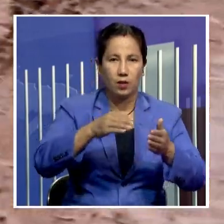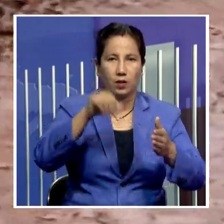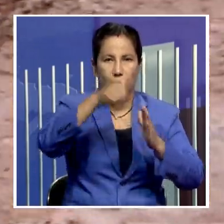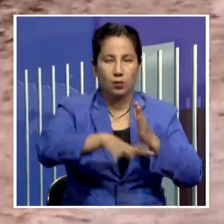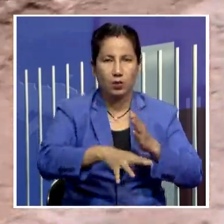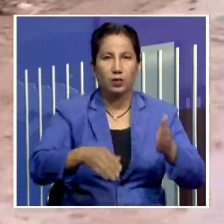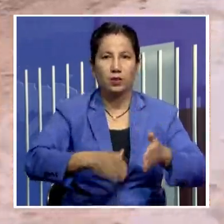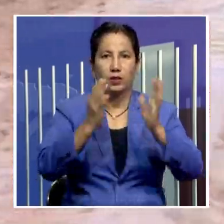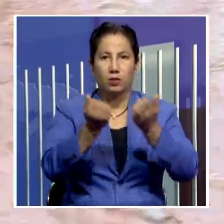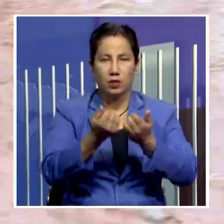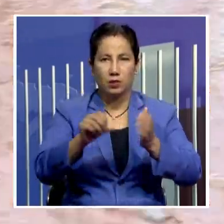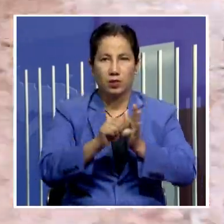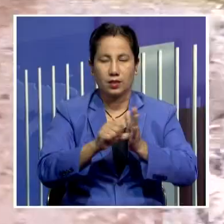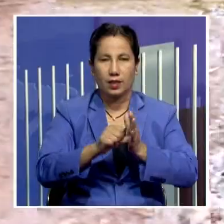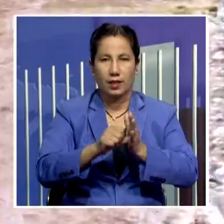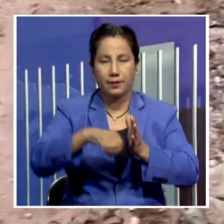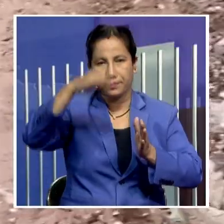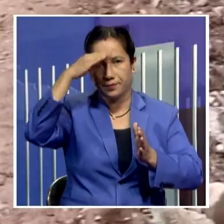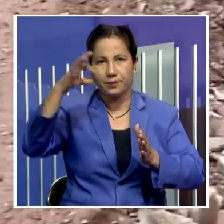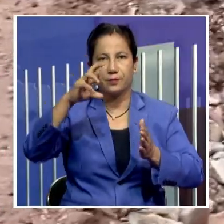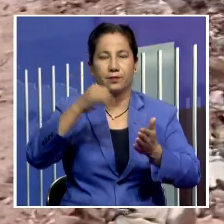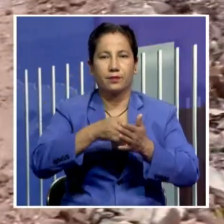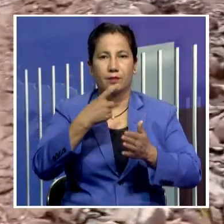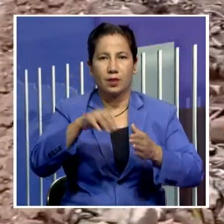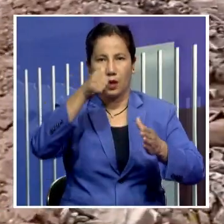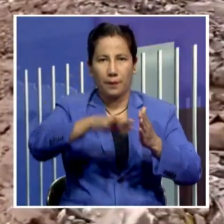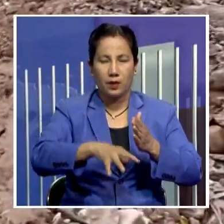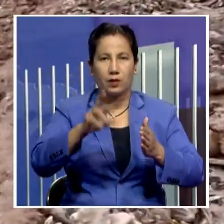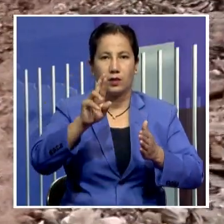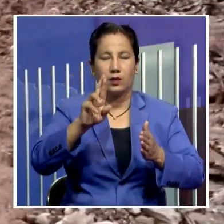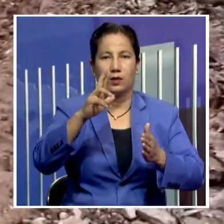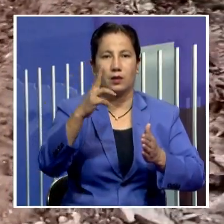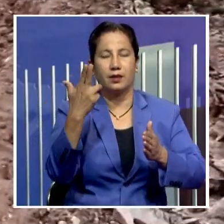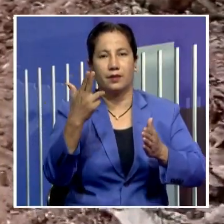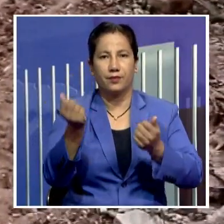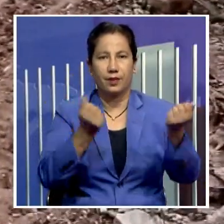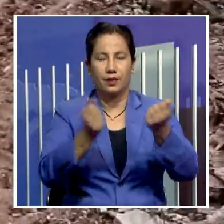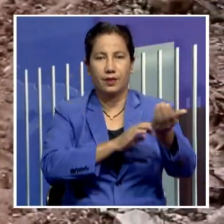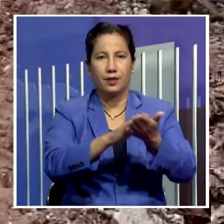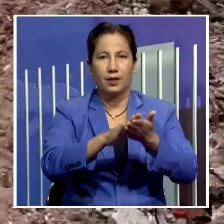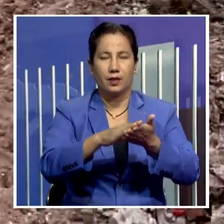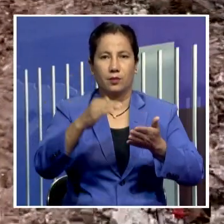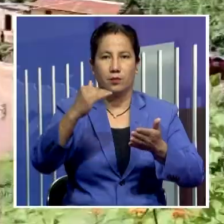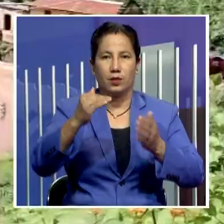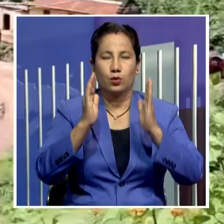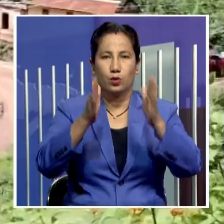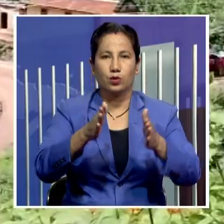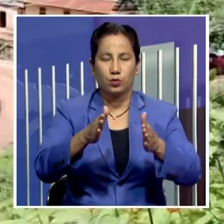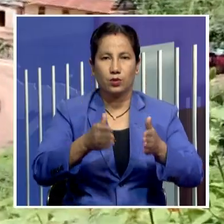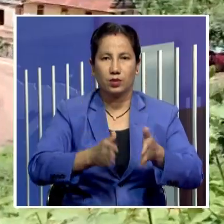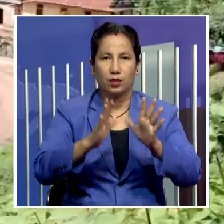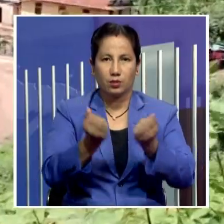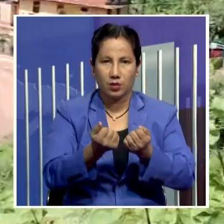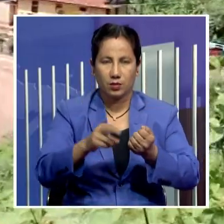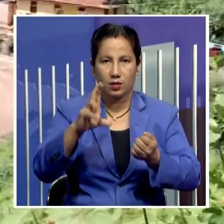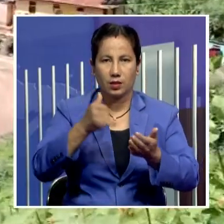बंद भएको जिला प्रहरी कार्यालय दांगले जनाएको छ। पहिरो गए पछि राप्ती राजमार्ग अंतर्गत तुलसीपुर अमेलिया सड़क पनि बंद भएको छ।